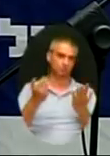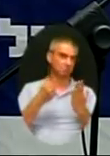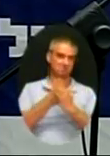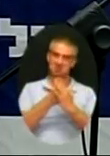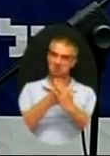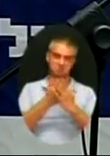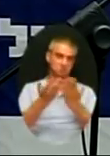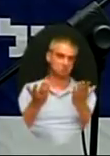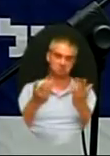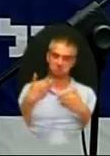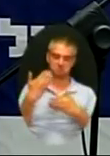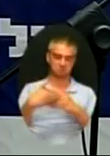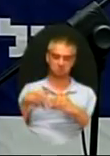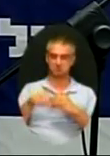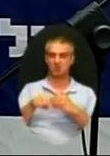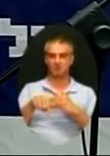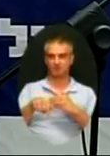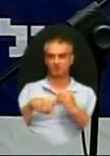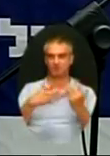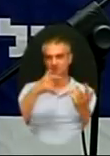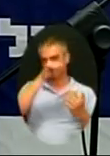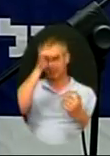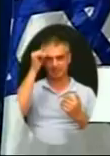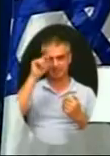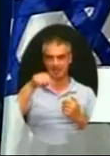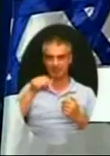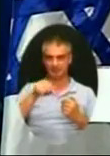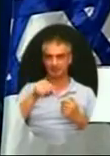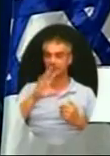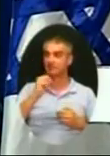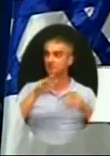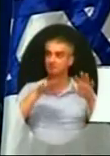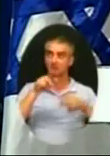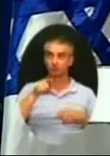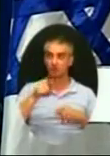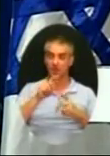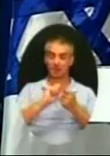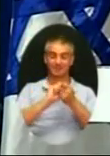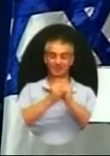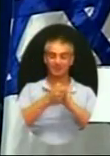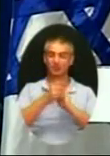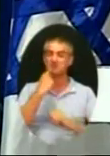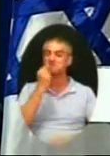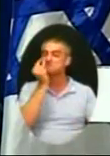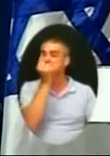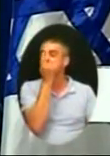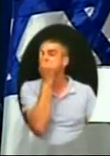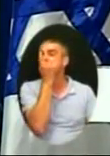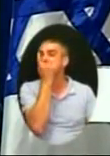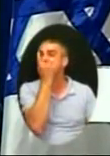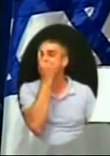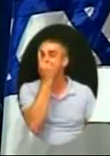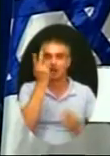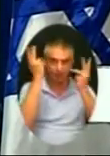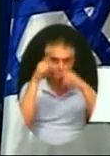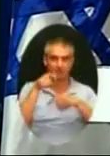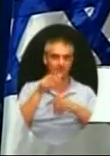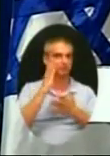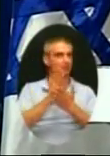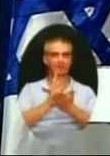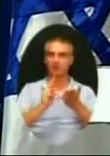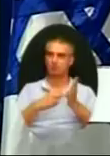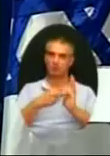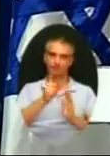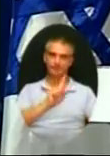עד סוף מושב הקיץ. אם הממשלה תשנה מילה אחת במתווה הזה, זו כבר